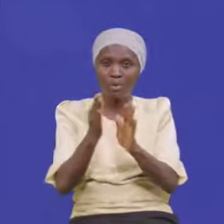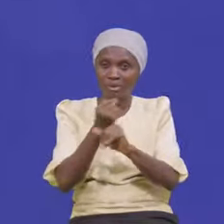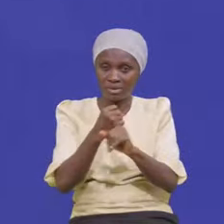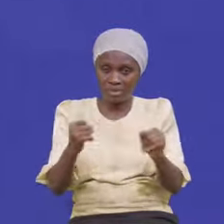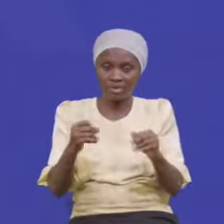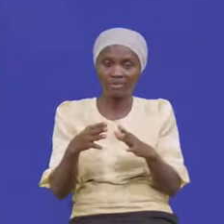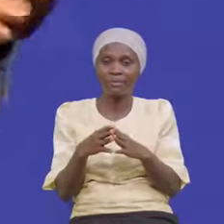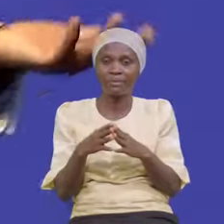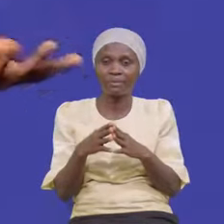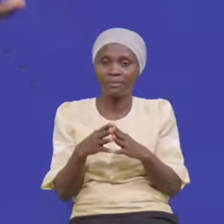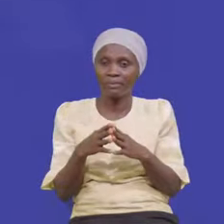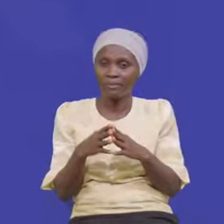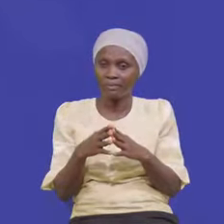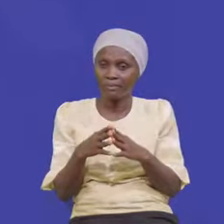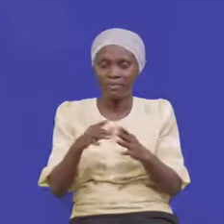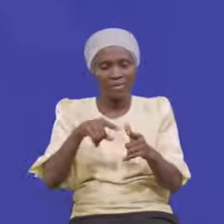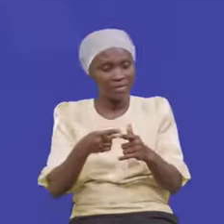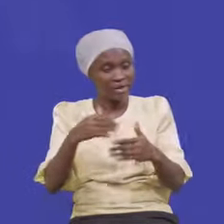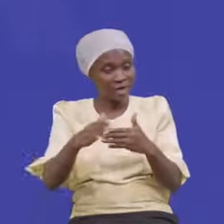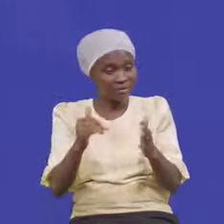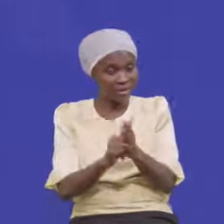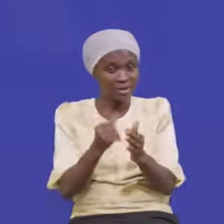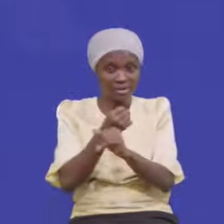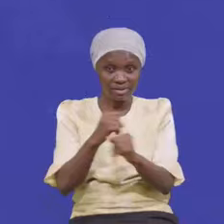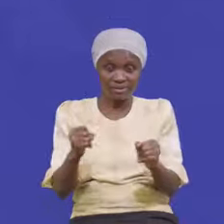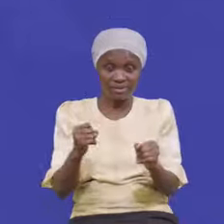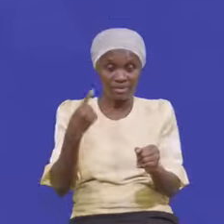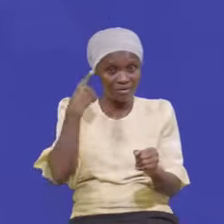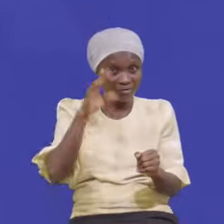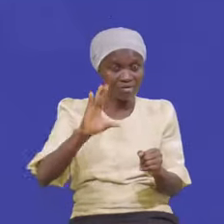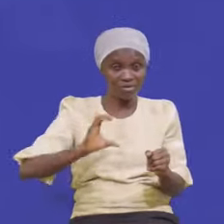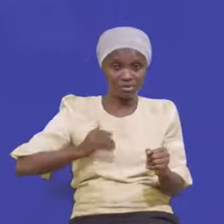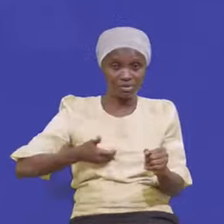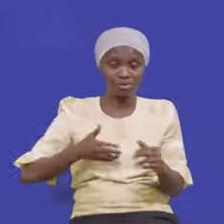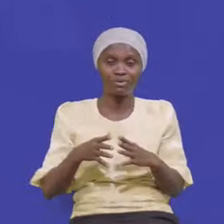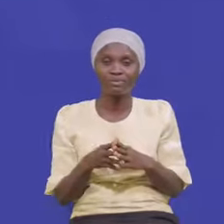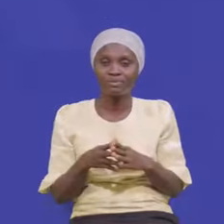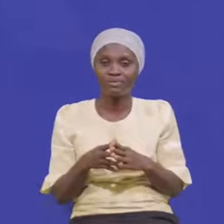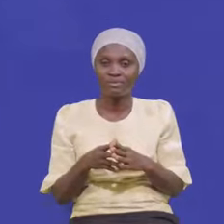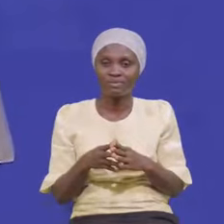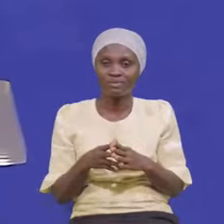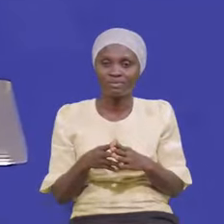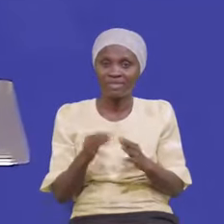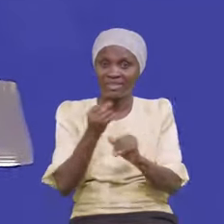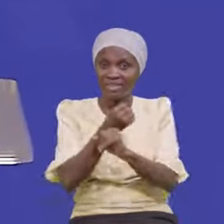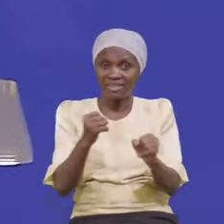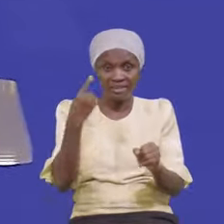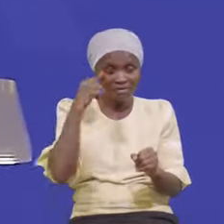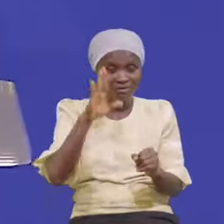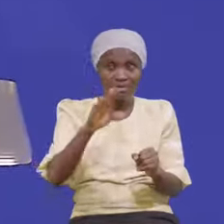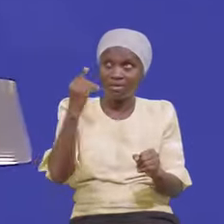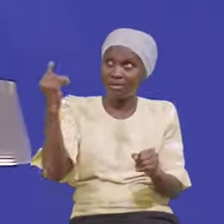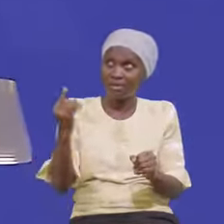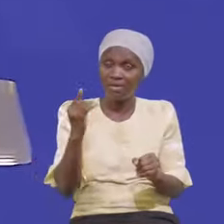ఎవ్వరైనను రక్షించబడదరు. And then after that, salvation for your soul. ఆ తర్వాత మీ ఆత్మకు రక్షణ. Salvation for your eternity.